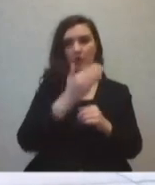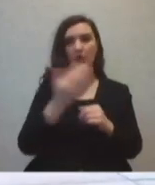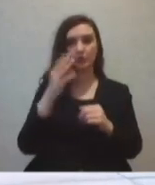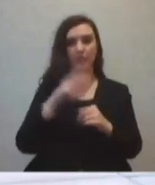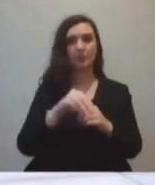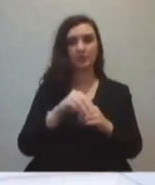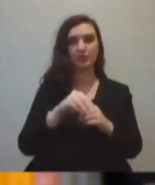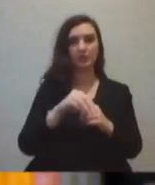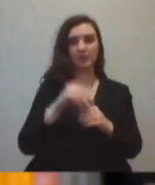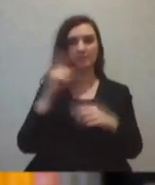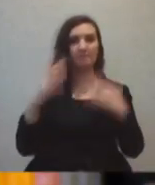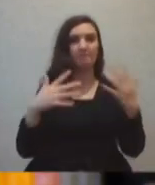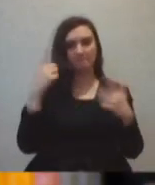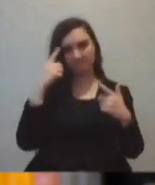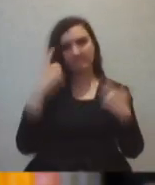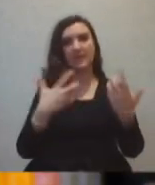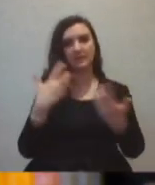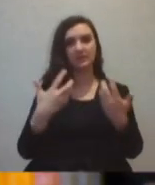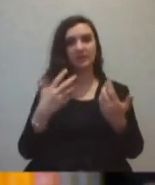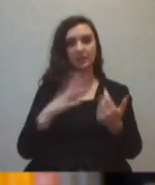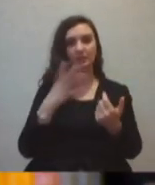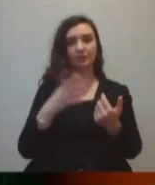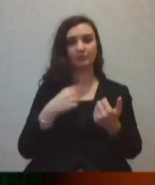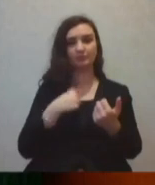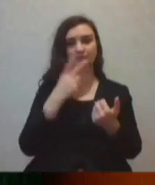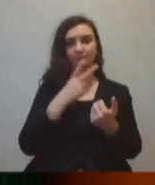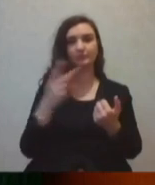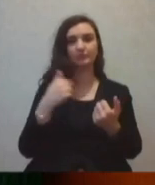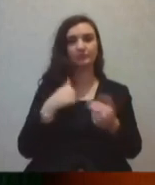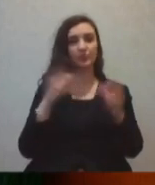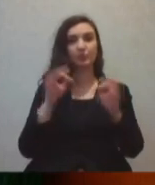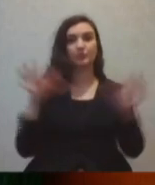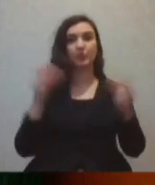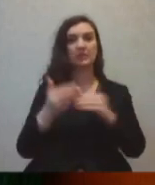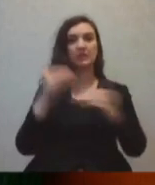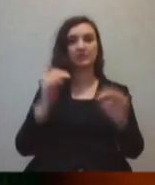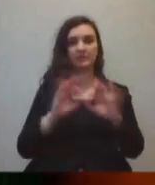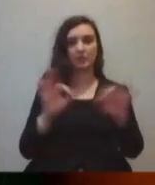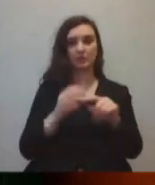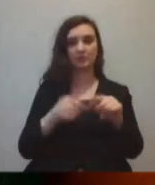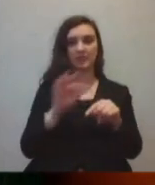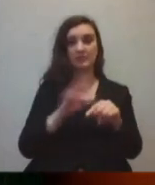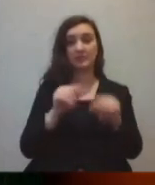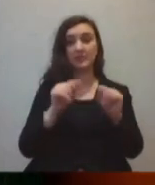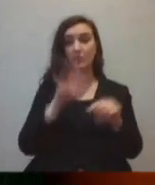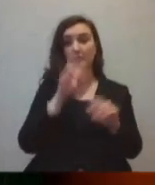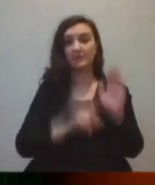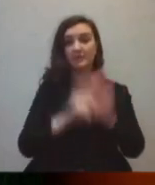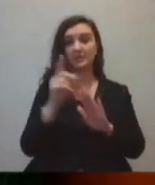საზოგადოებაში პანიკის ნიშნები. ჩვენ უჩვეულოდ ადრე ვისაუბრეთ ამაზე. იმ მომენტისათვის